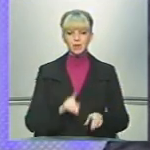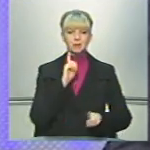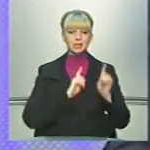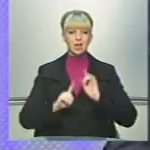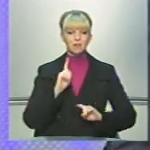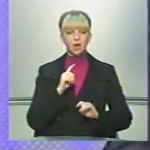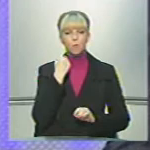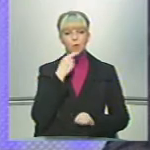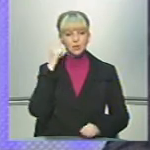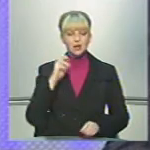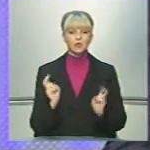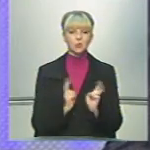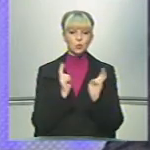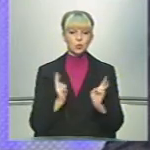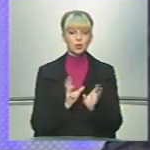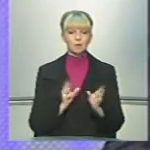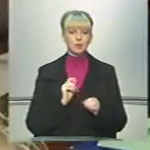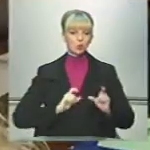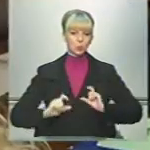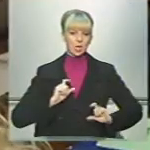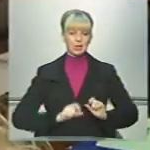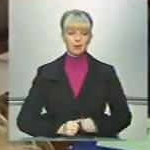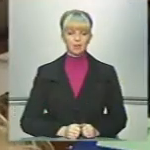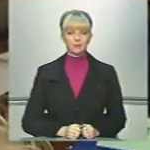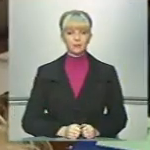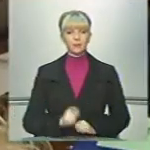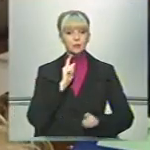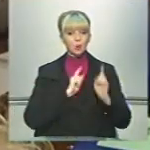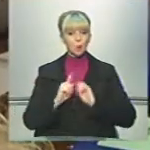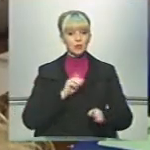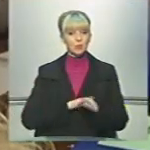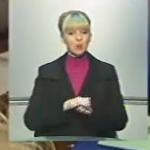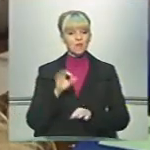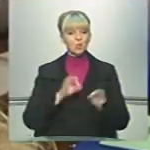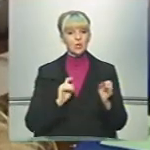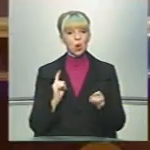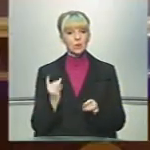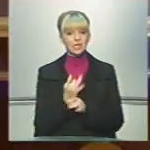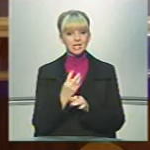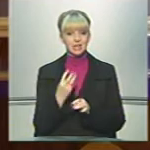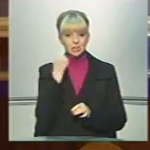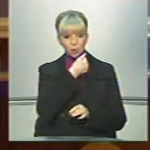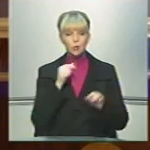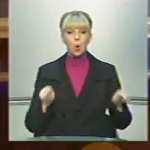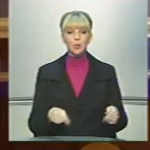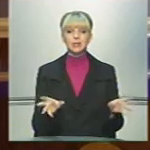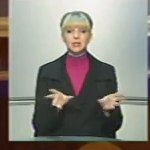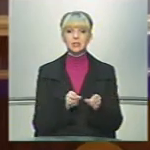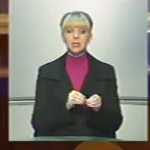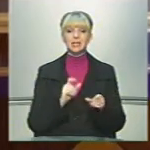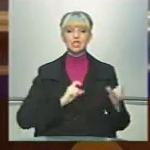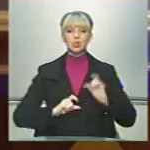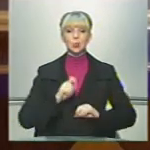засідання мовознавців та зустрічі із студентами. Конференція відбувається восени раз на 3 роки. Організовують її спільно